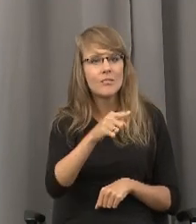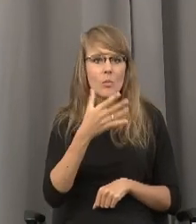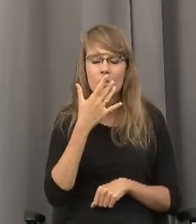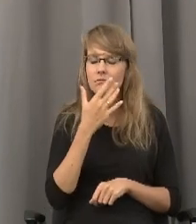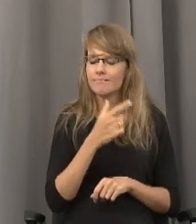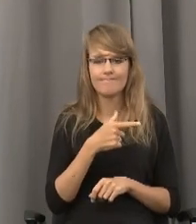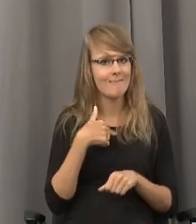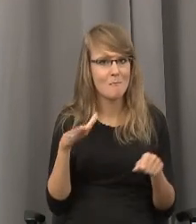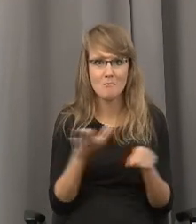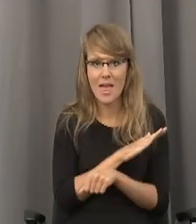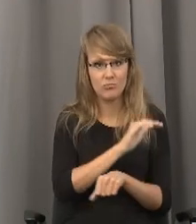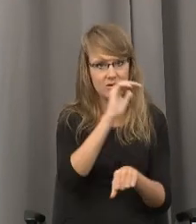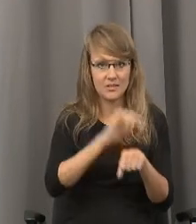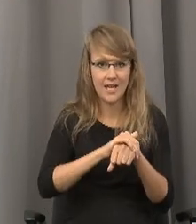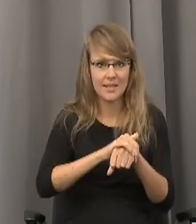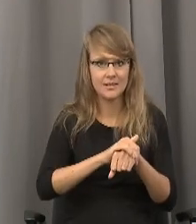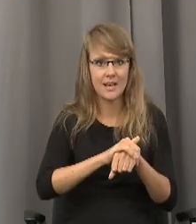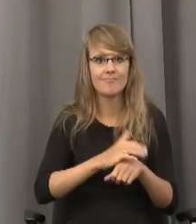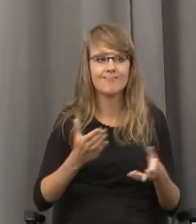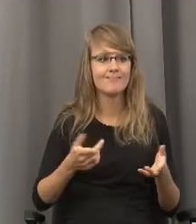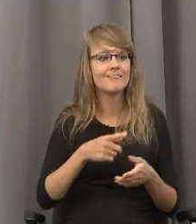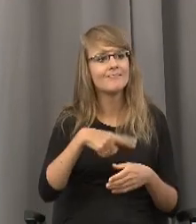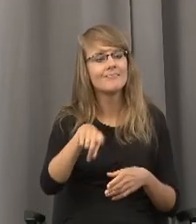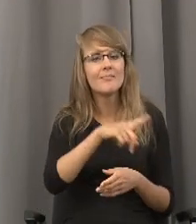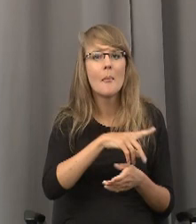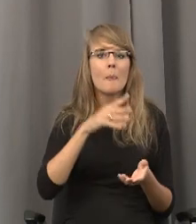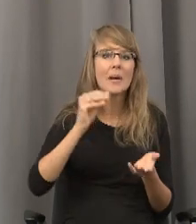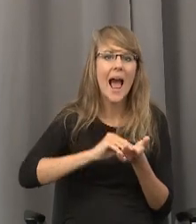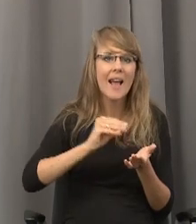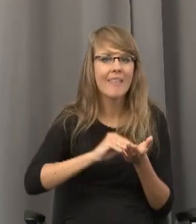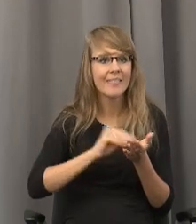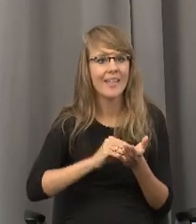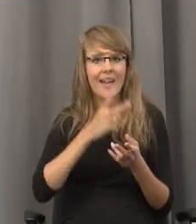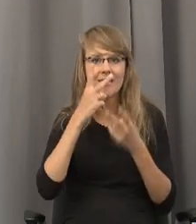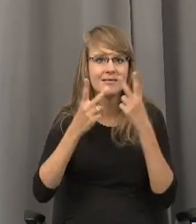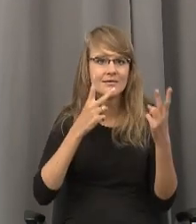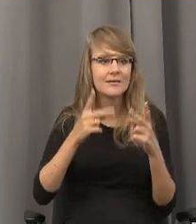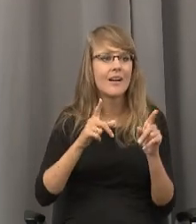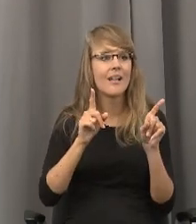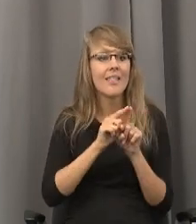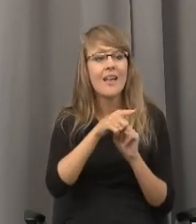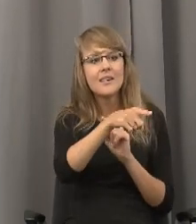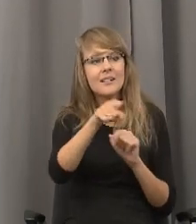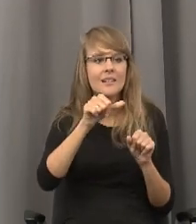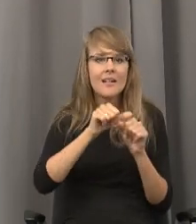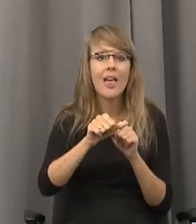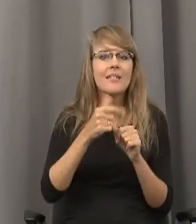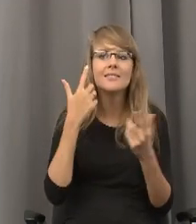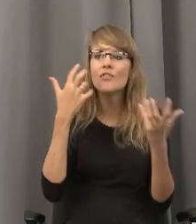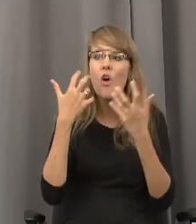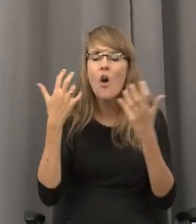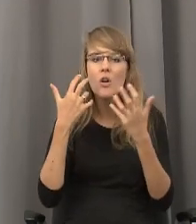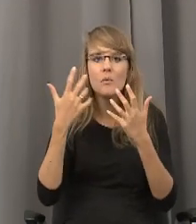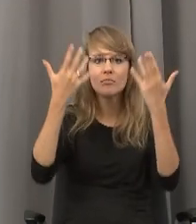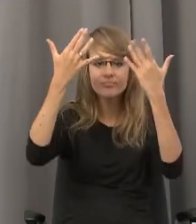pełna zgoda pomiędzy praktykami i tymi, którzy podliczają i sumują pewne